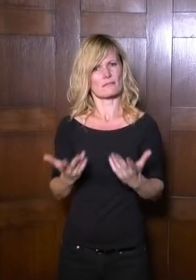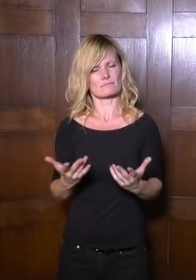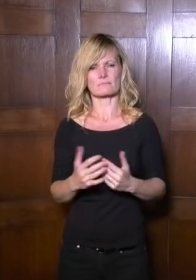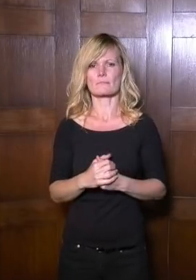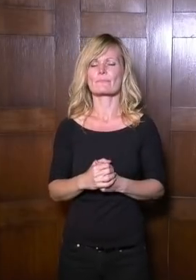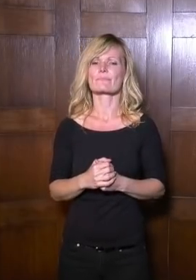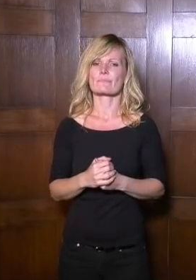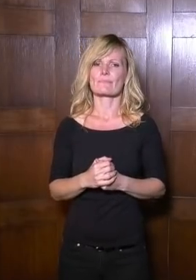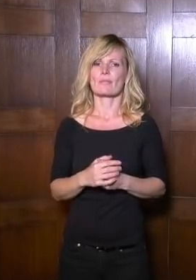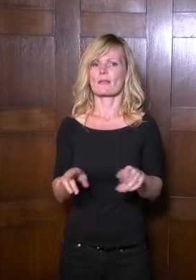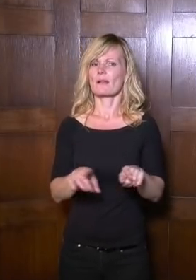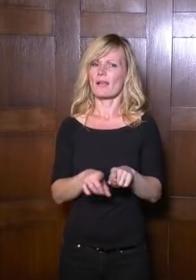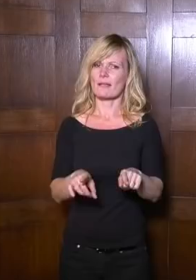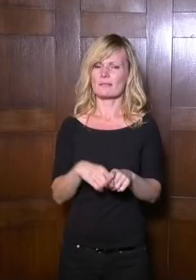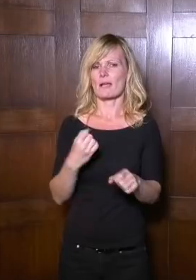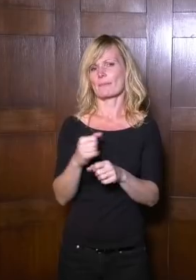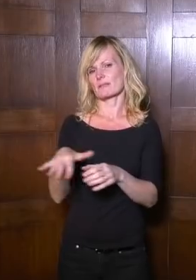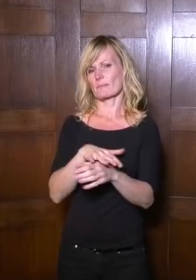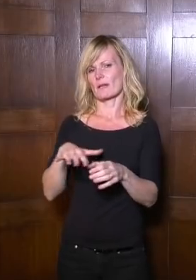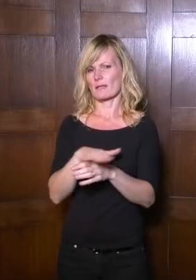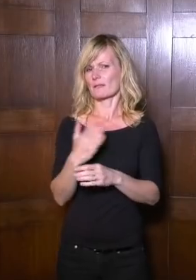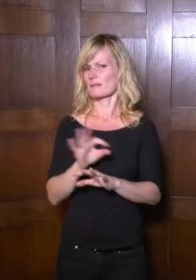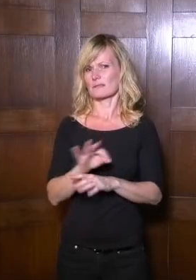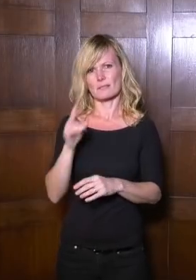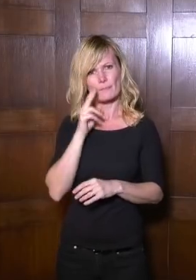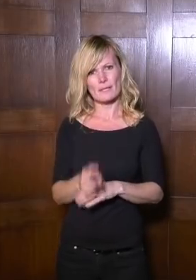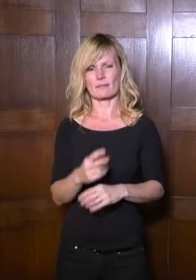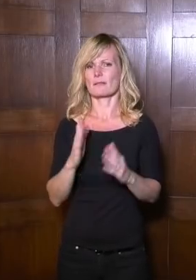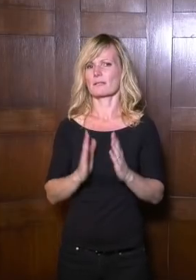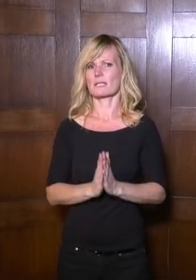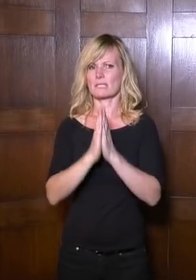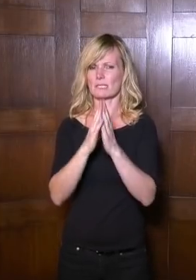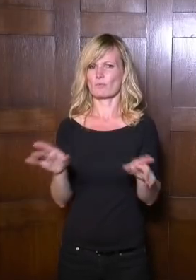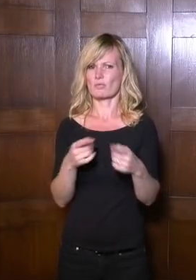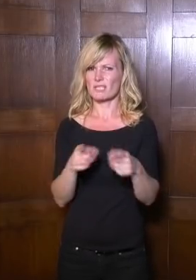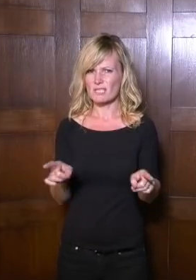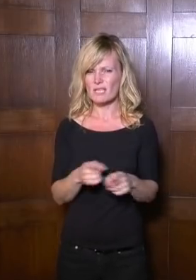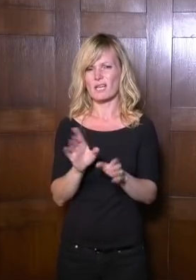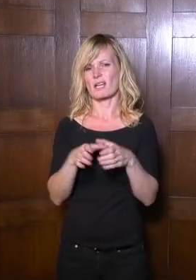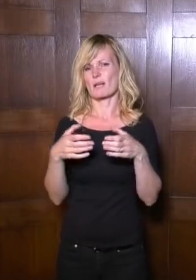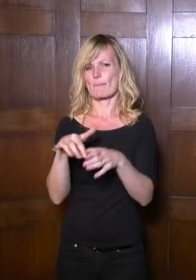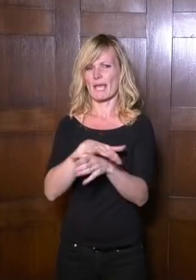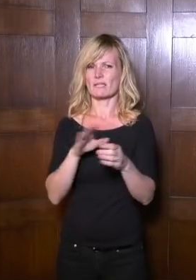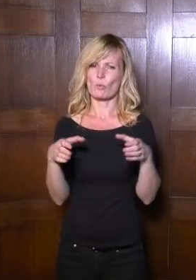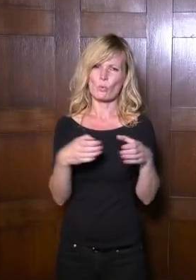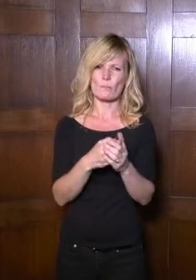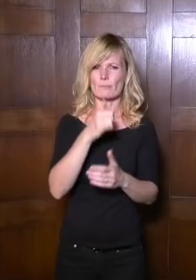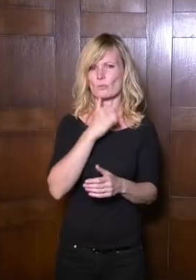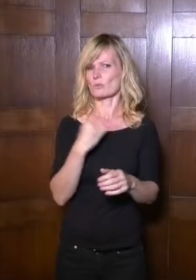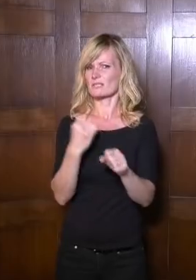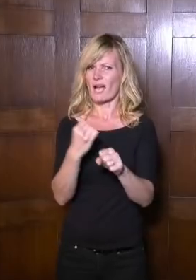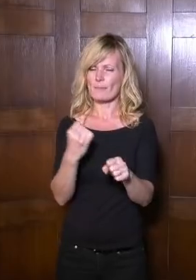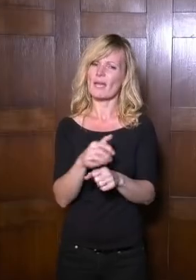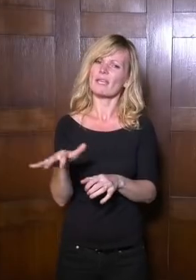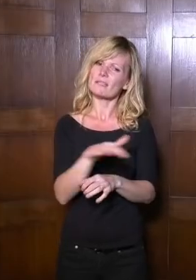Zugleich Arbeitsbereiche, die sonst gar nicht im Blick sind, Kirchenmusik, also Gemeindegruppen, Jugendarbeit.